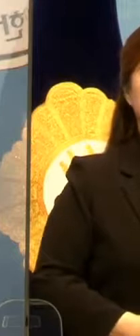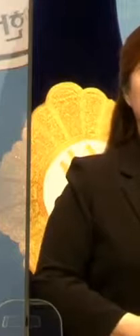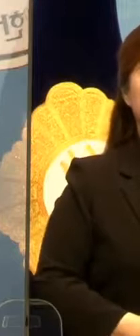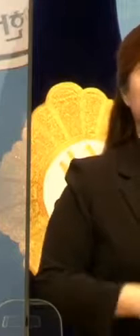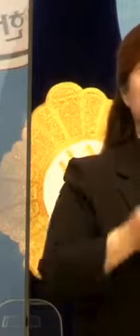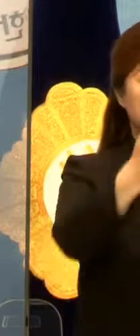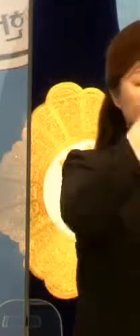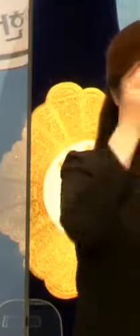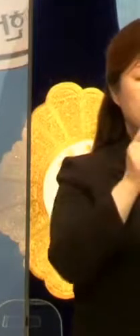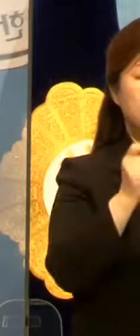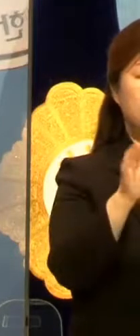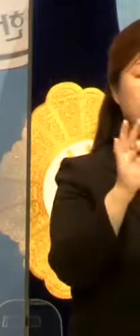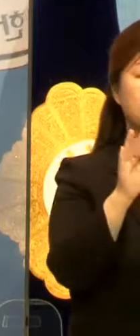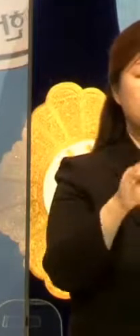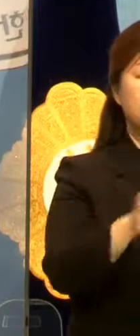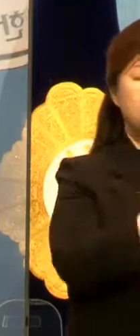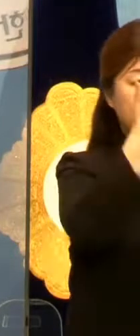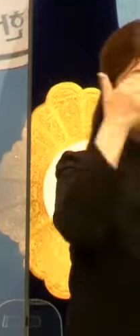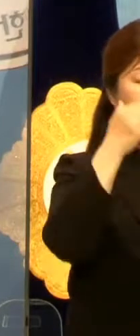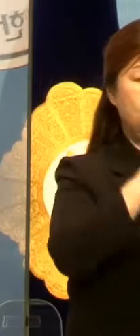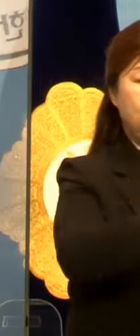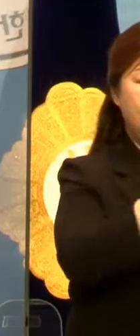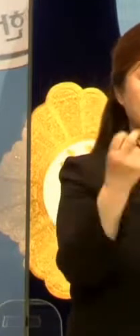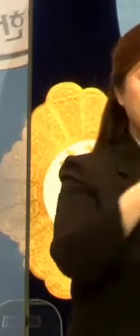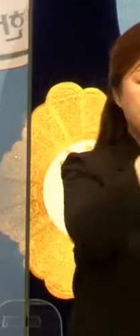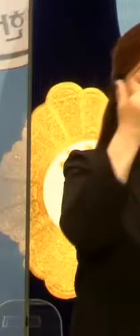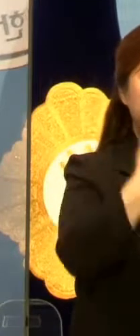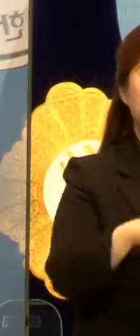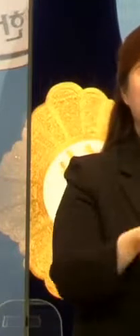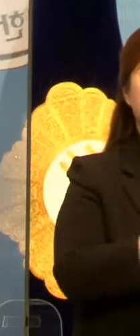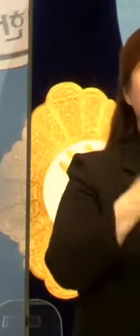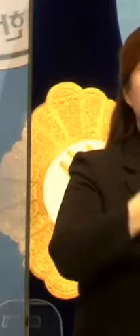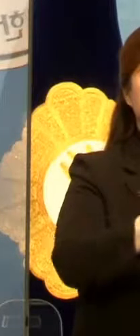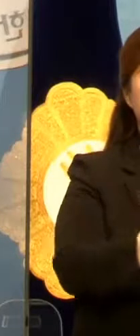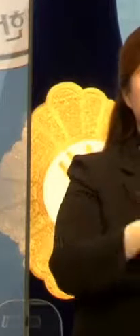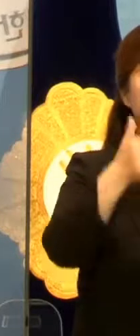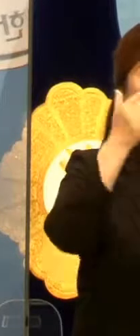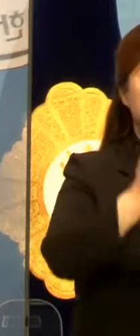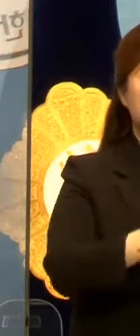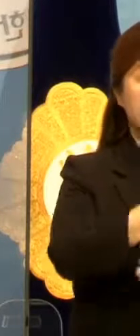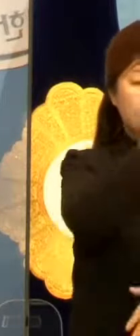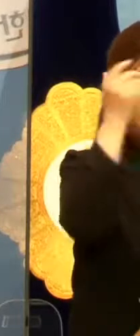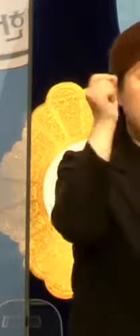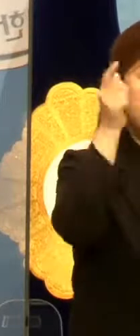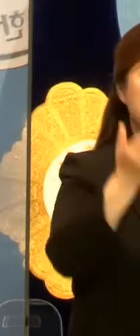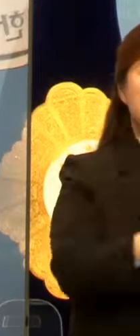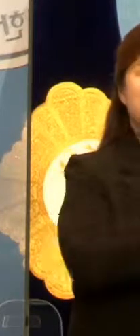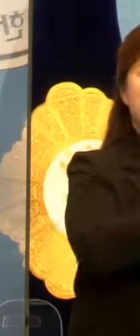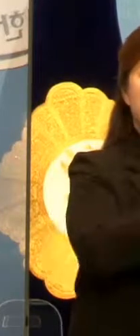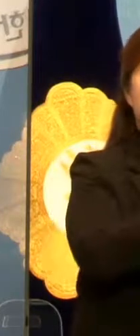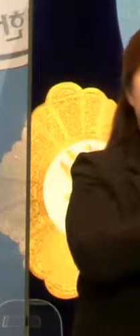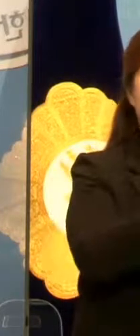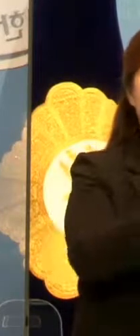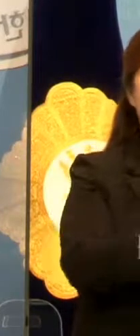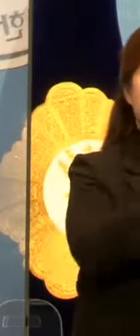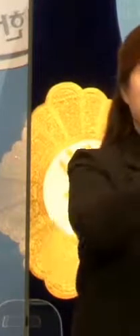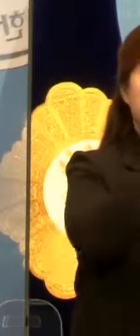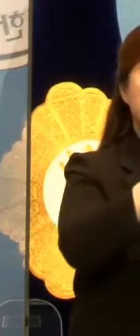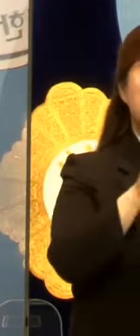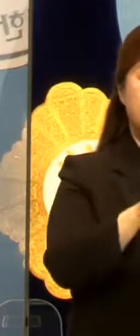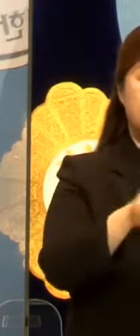이렇게 청년 cf 는 청년들 과의 소통 그리고 청년들을 위한 정책 마지막으로 청년 인재 육성 이라는 이 세 가지